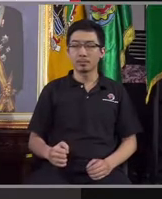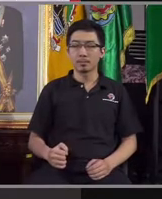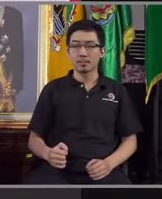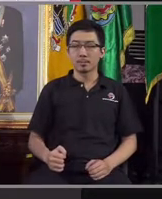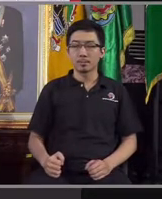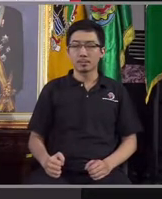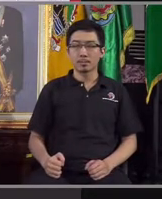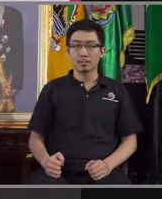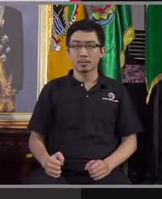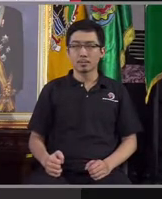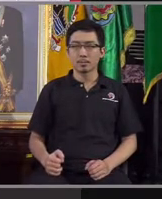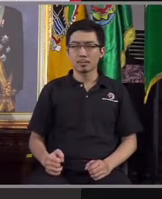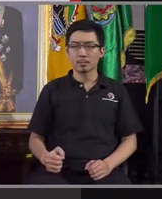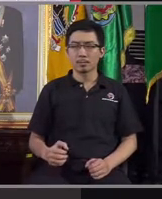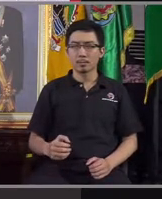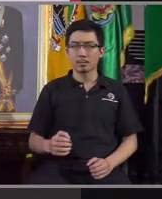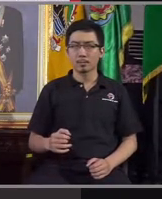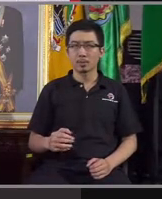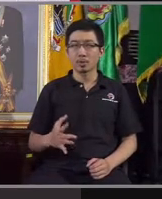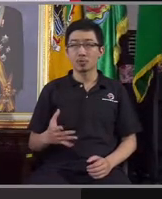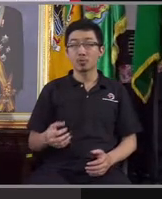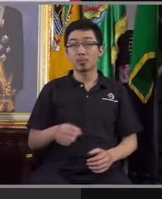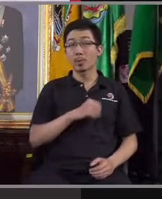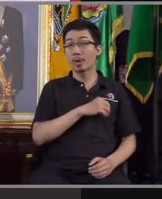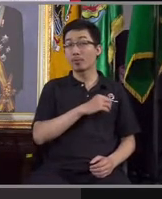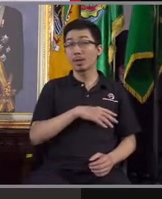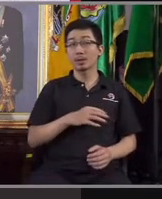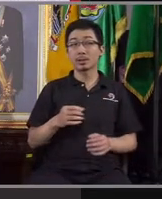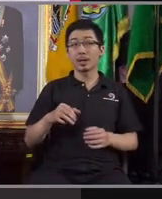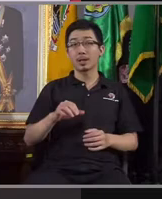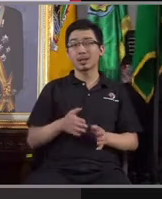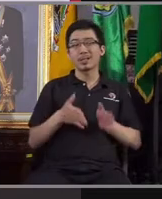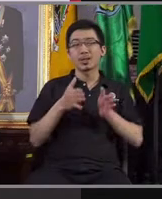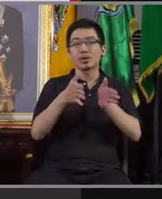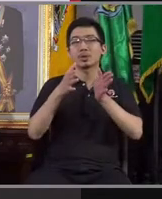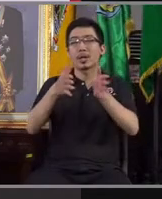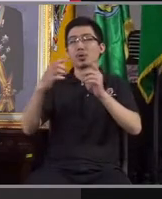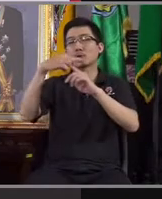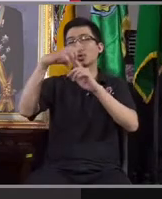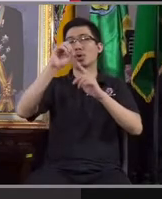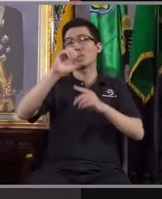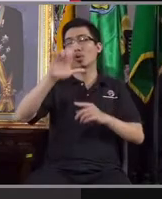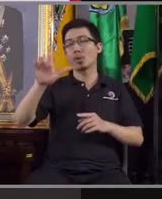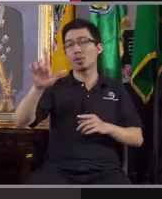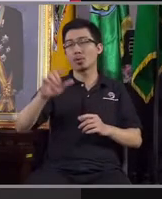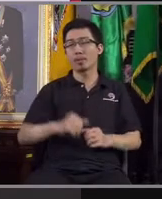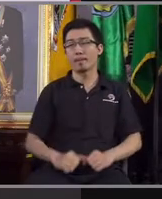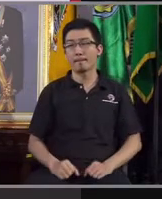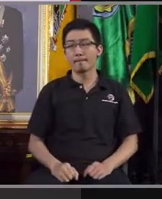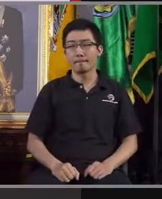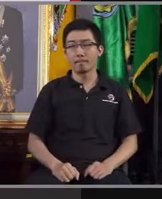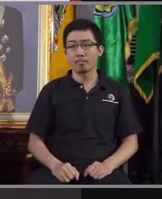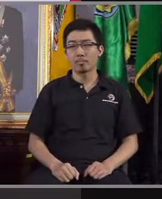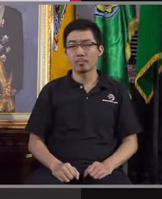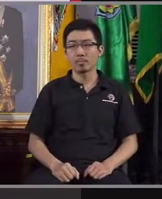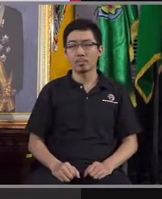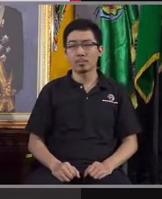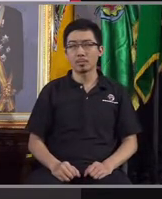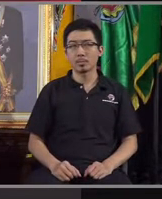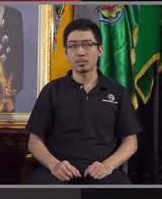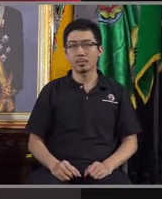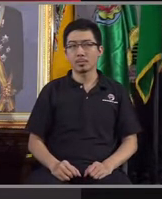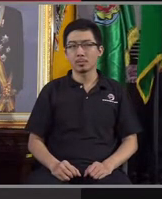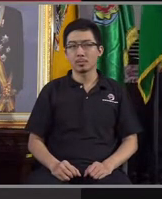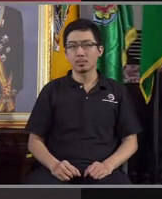bagaimana memanfaatkan jalur-jalur yang dekat dengan jalan tol untuk UMKM-nya. Kita bekerjasama untuk menjual UMKM. Slide